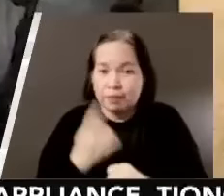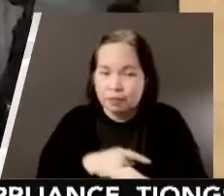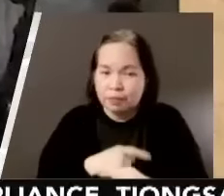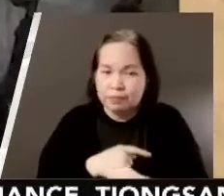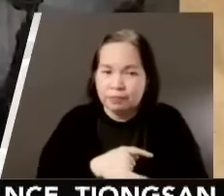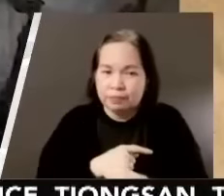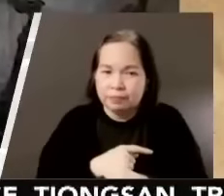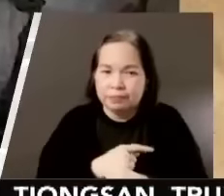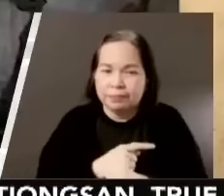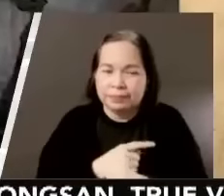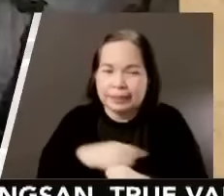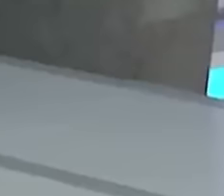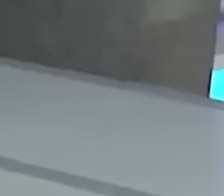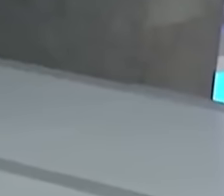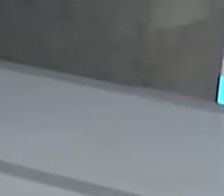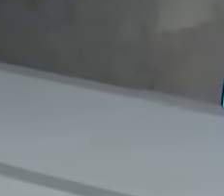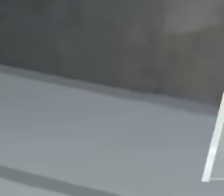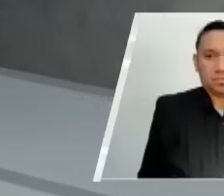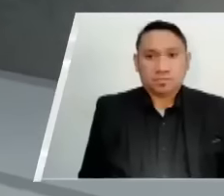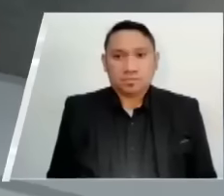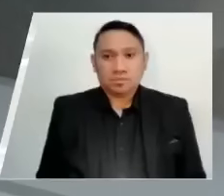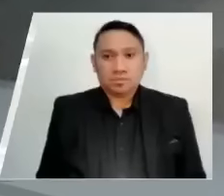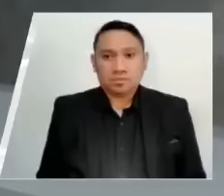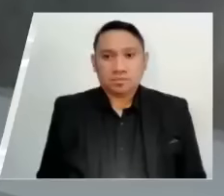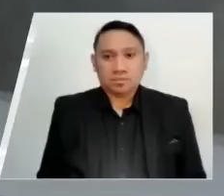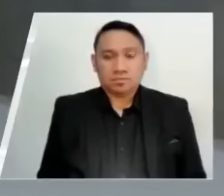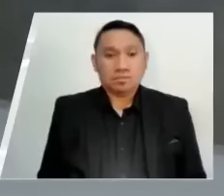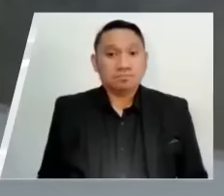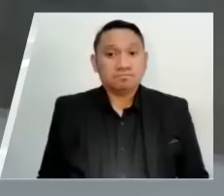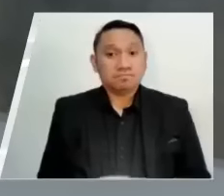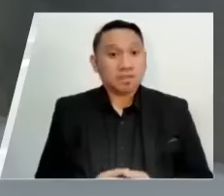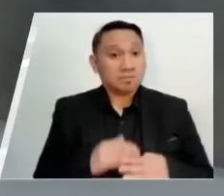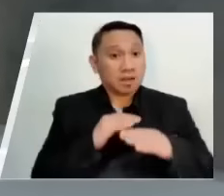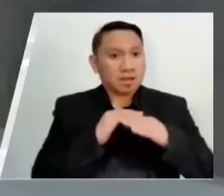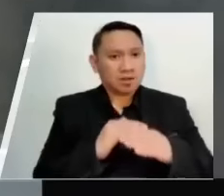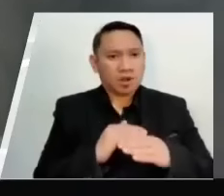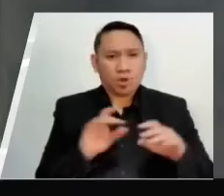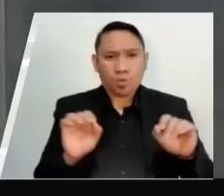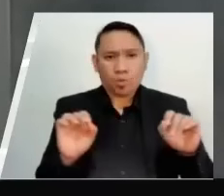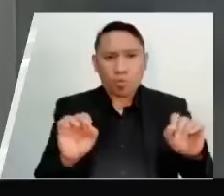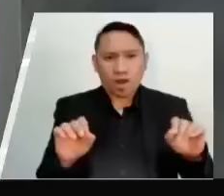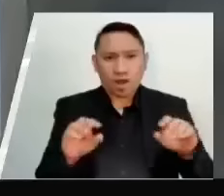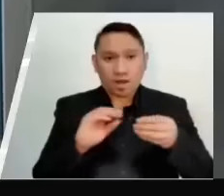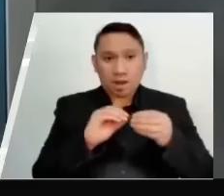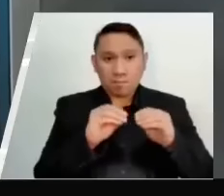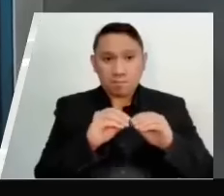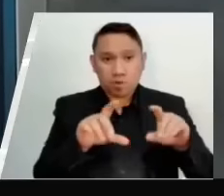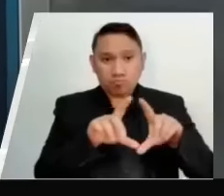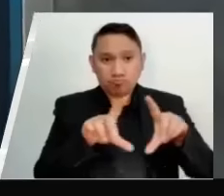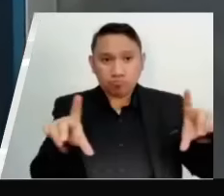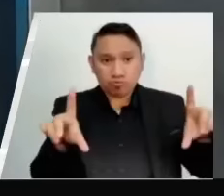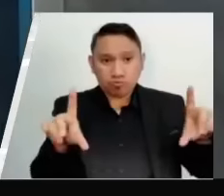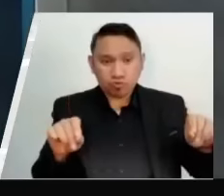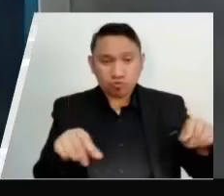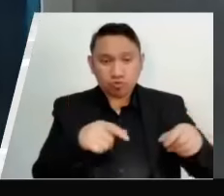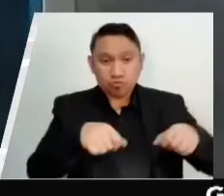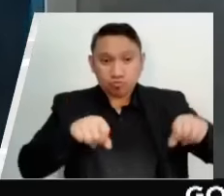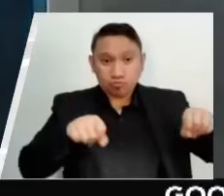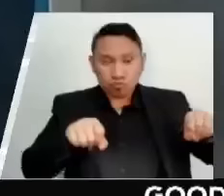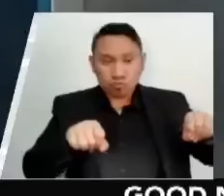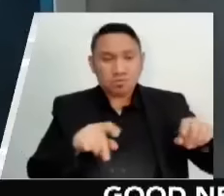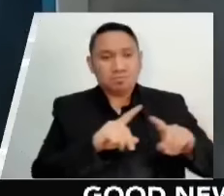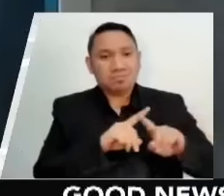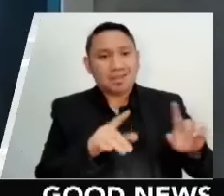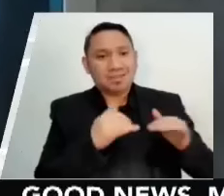Nakatutok, 24 oras. Naharang dahil walang plaka mag-aangkas sa rider sa Maynila, pero suspect din pala sila